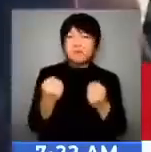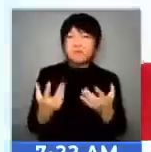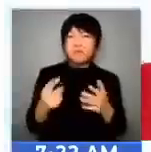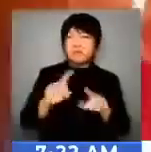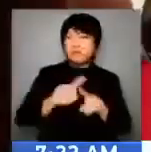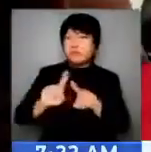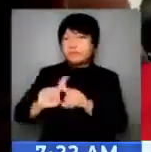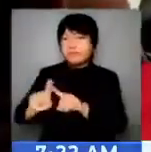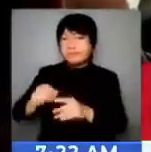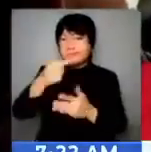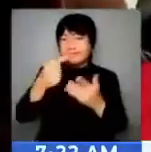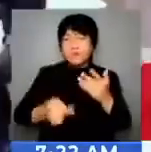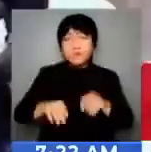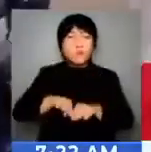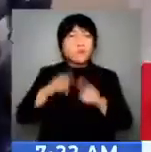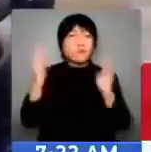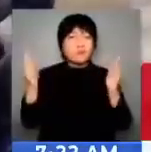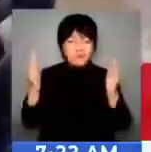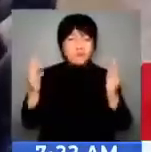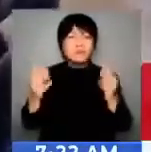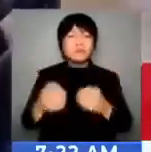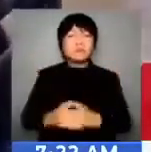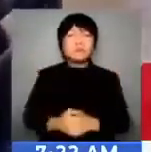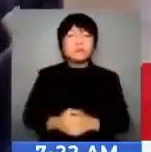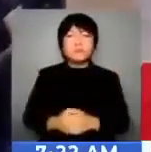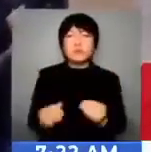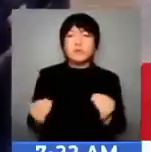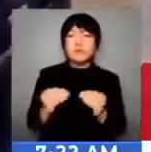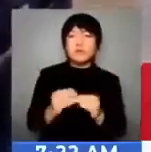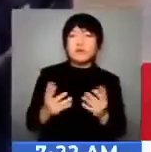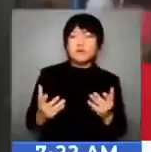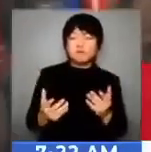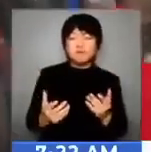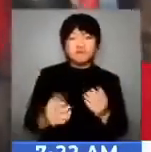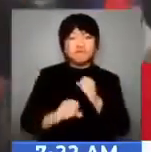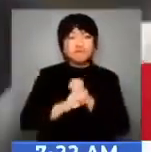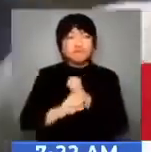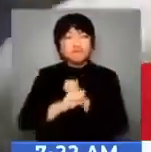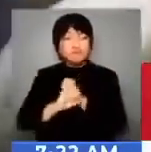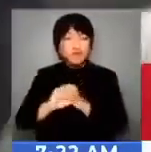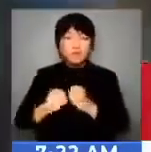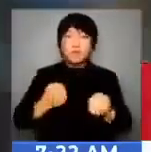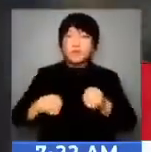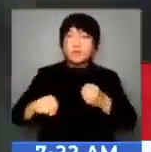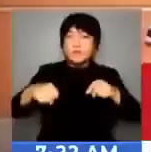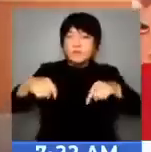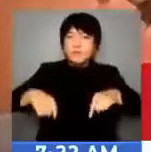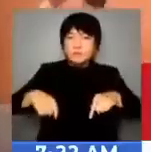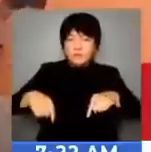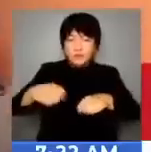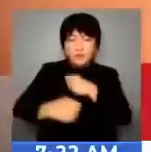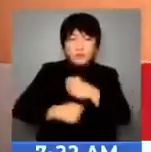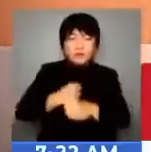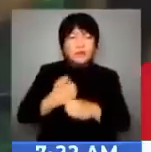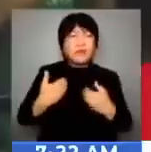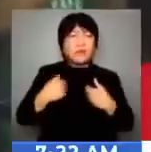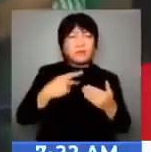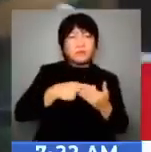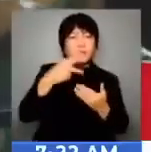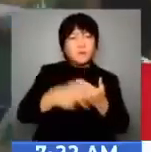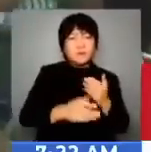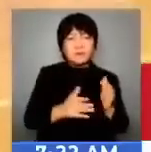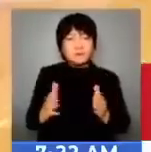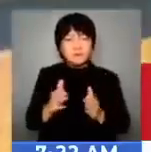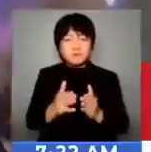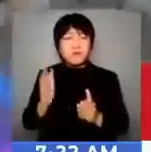ceremonies. Mas palalakihin din daw ang partisipasyon ng school communities ngayong taon. May programa raw silang inaayos para mag-imbita ng